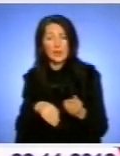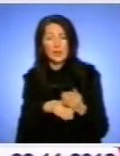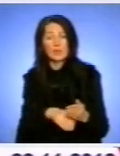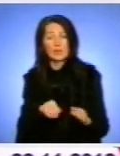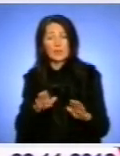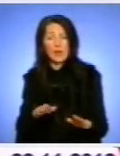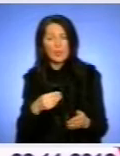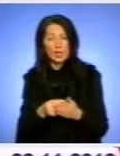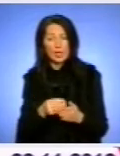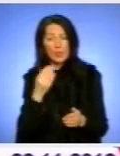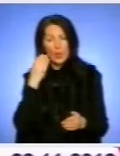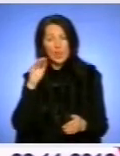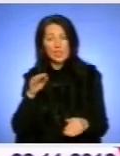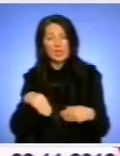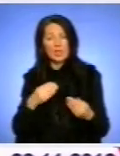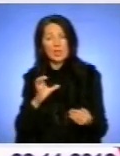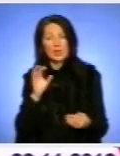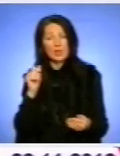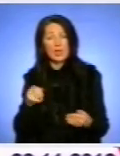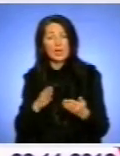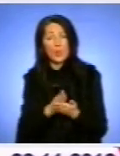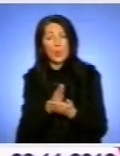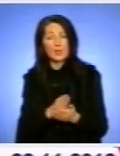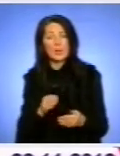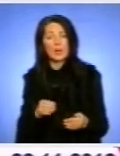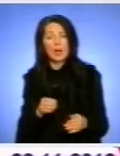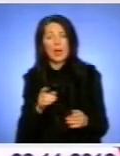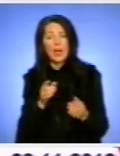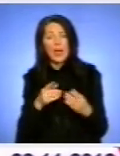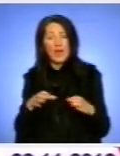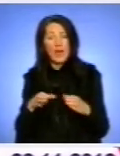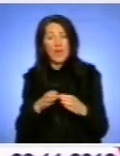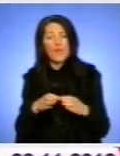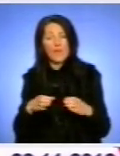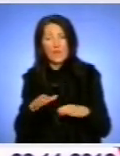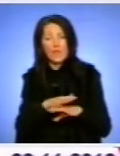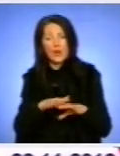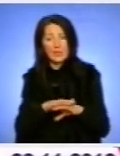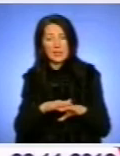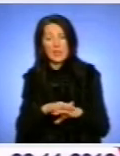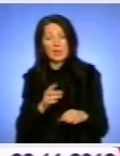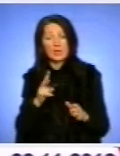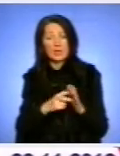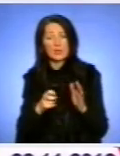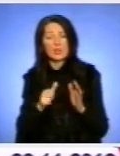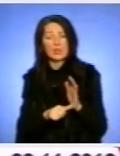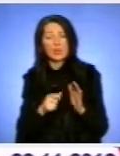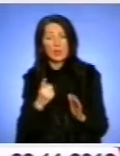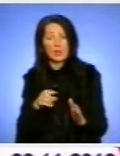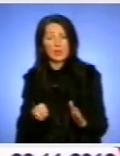на покращення надання соціальних послуг найуразливішим верств населенням 761 тисяча 900